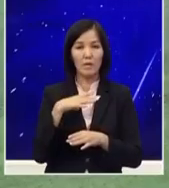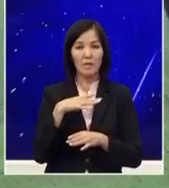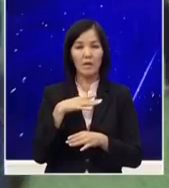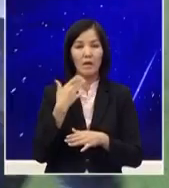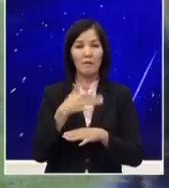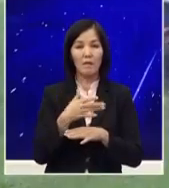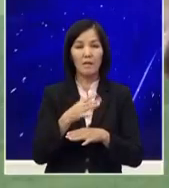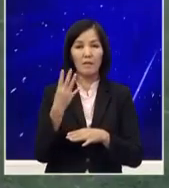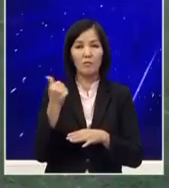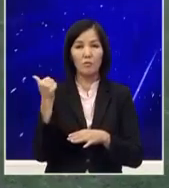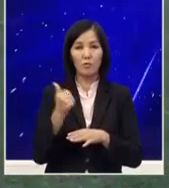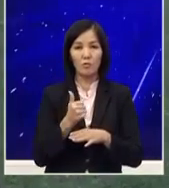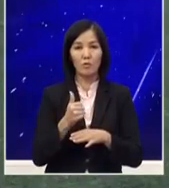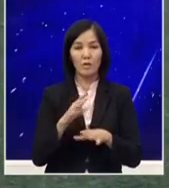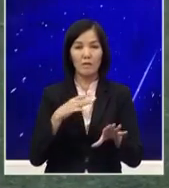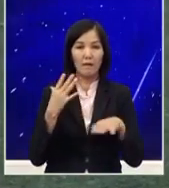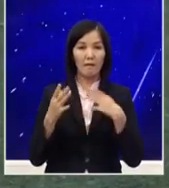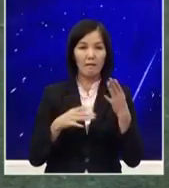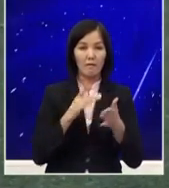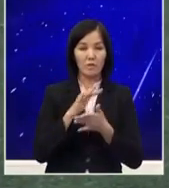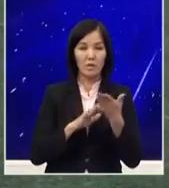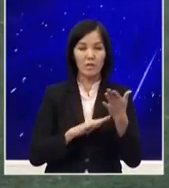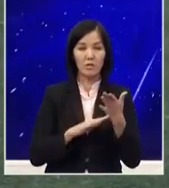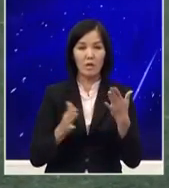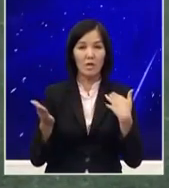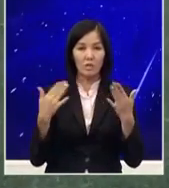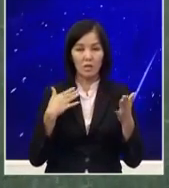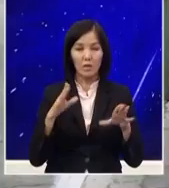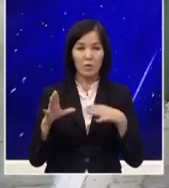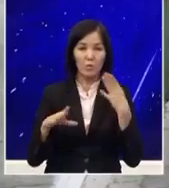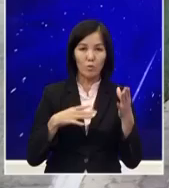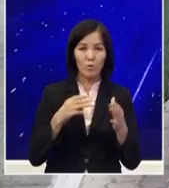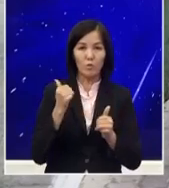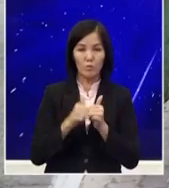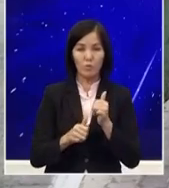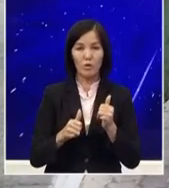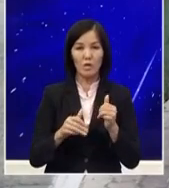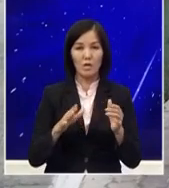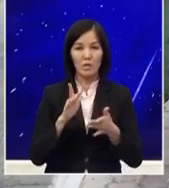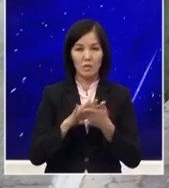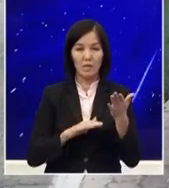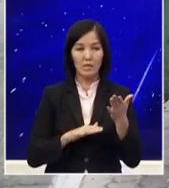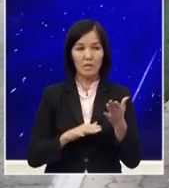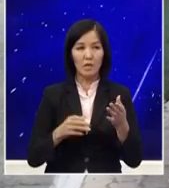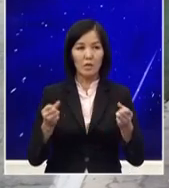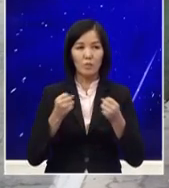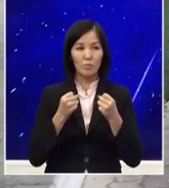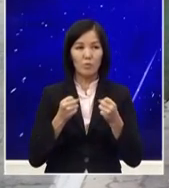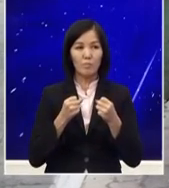рет командаластармен бірге дайындалмақ. Жаттығудан қандай жағдай болмасын қалмауға тырысады. Осы спортпен өмірімді байланыстырғым